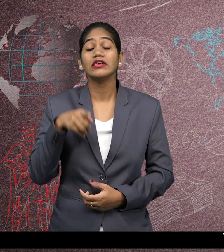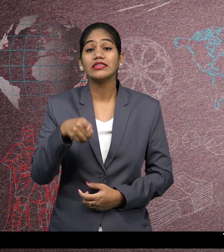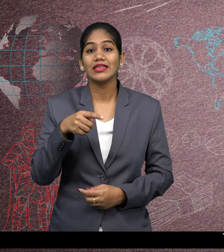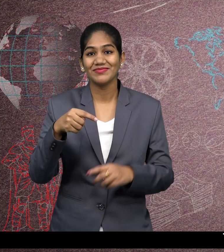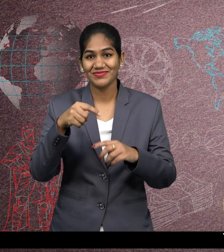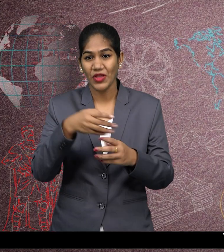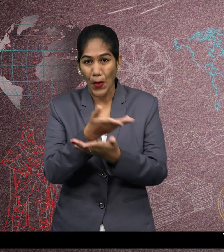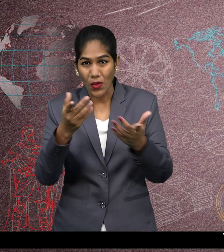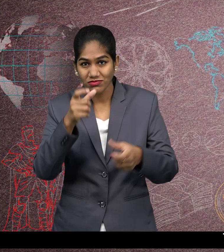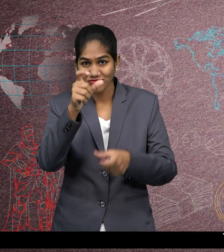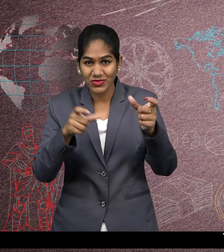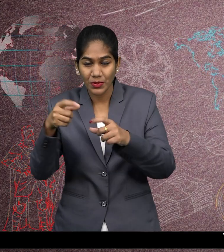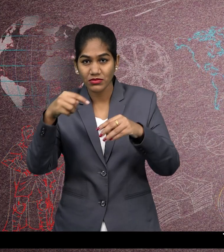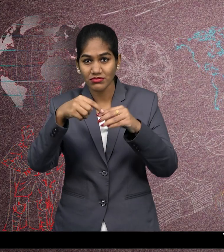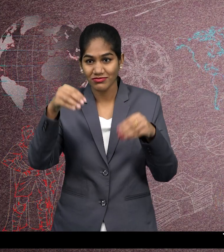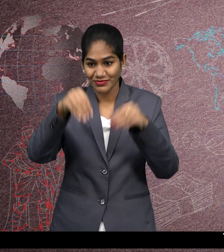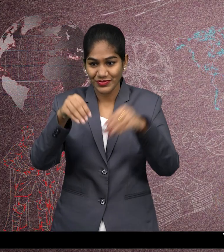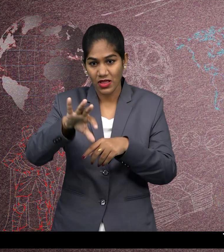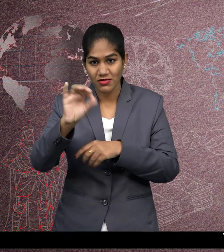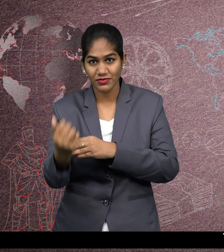लोकशाहीचा अर्थ.